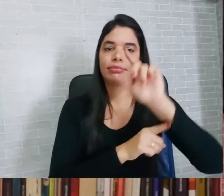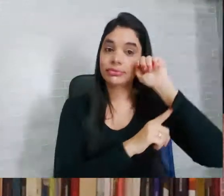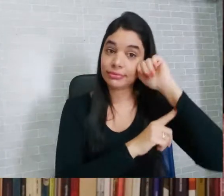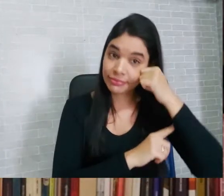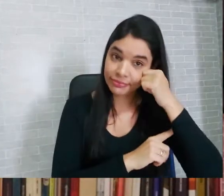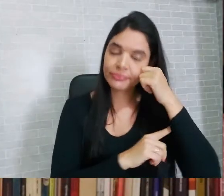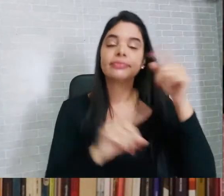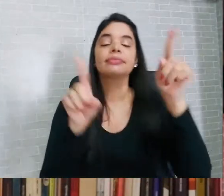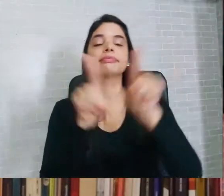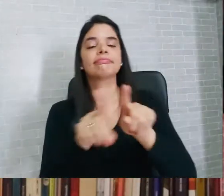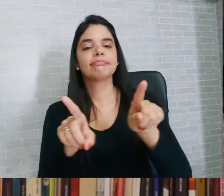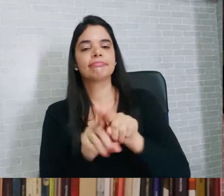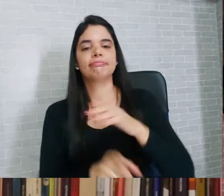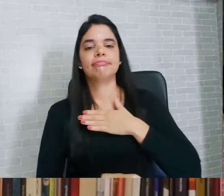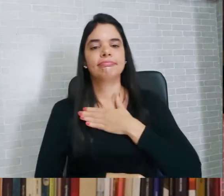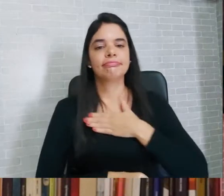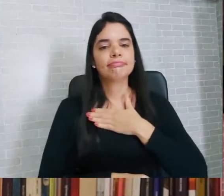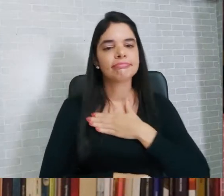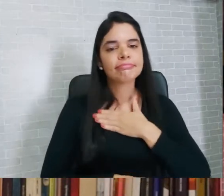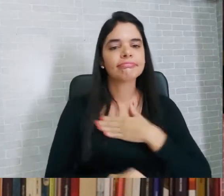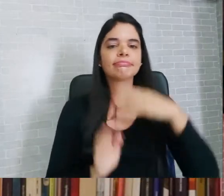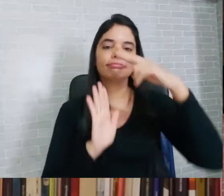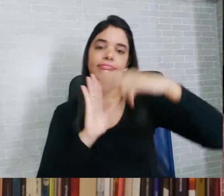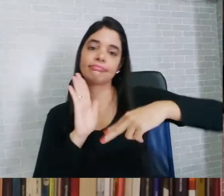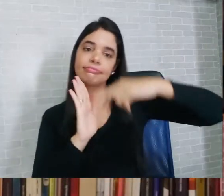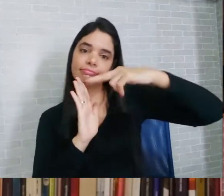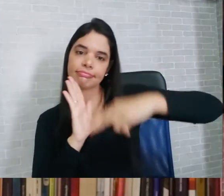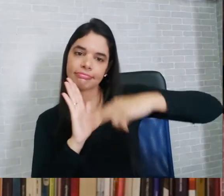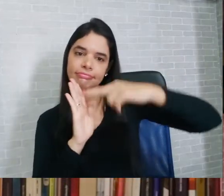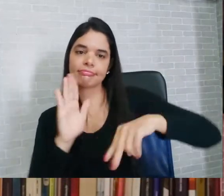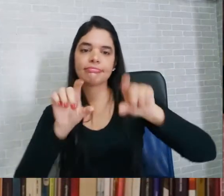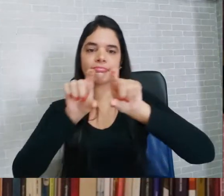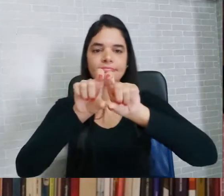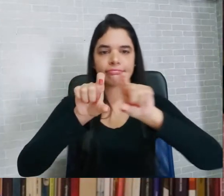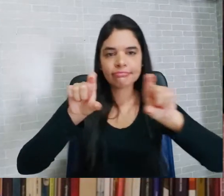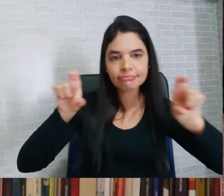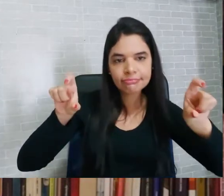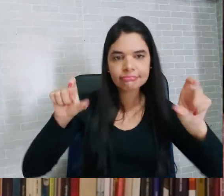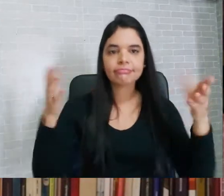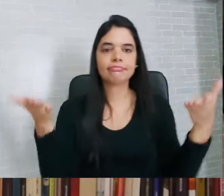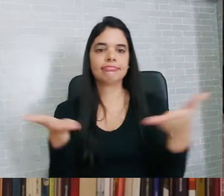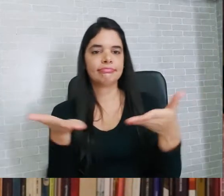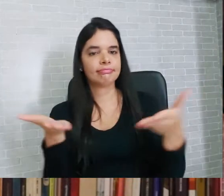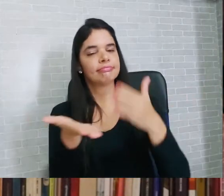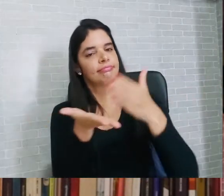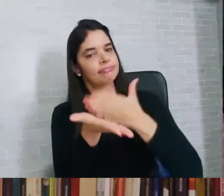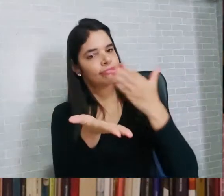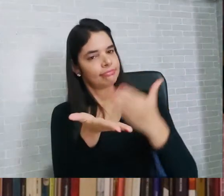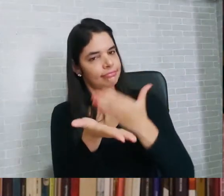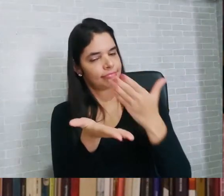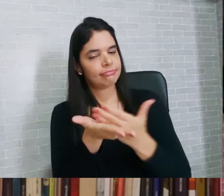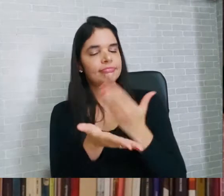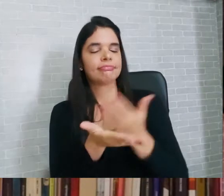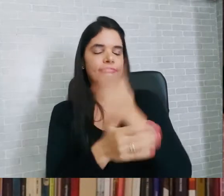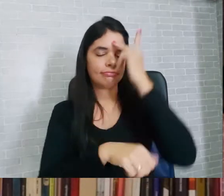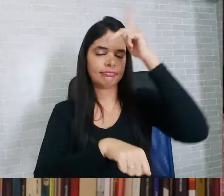detalhes, eu gostaria de ler para vocês um trechinho de um livro do Serge Pacian, que é um autor que eu gosto